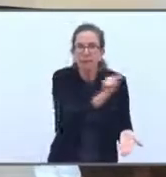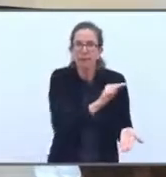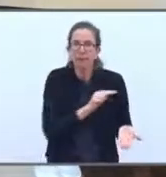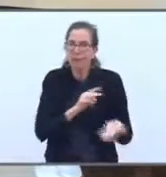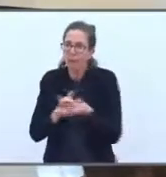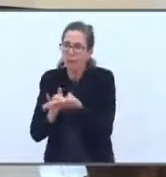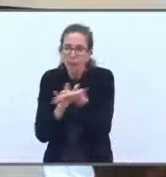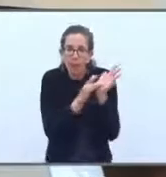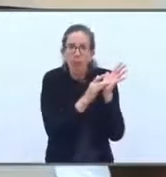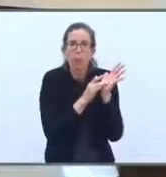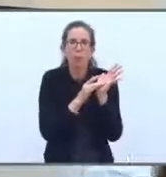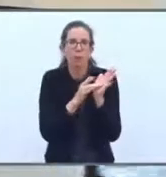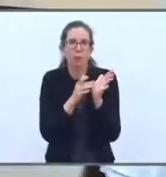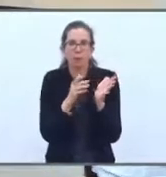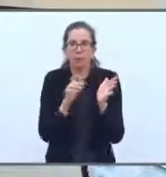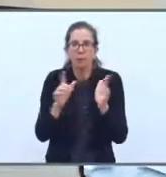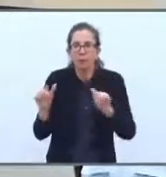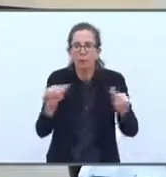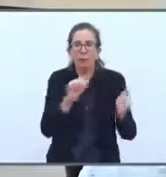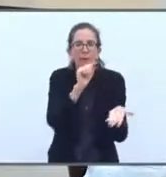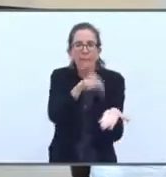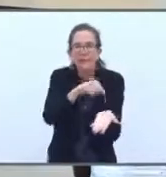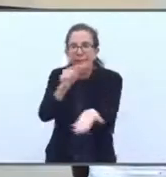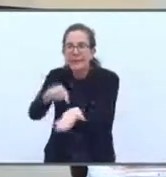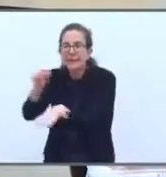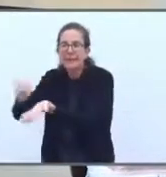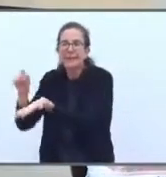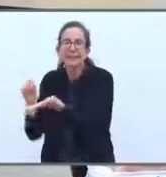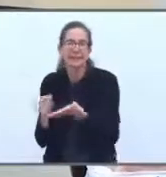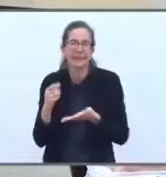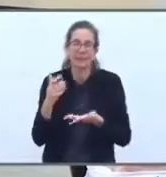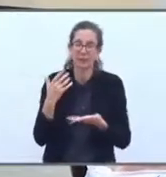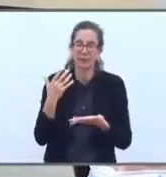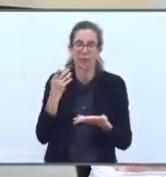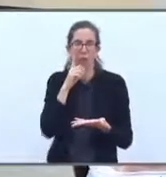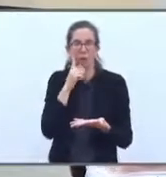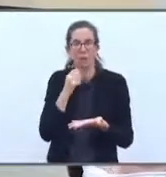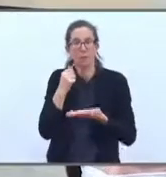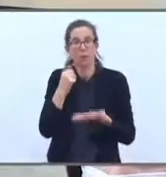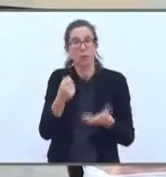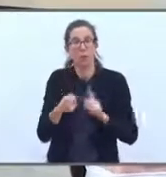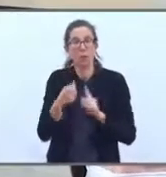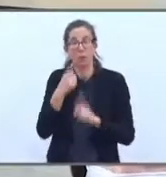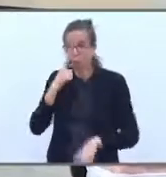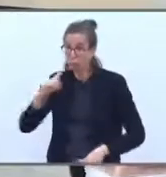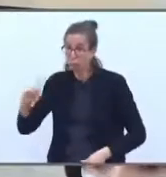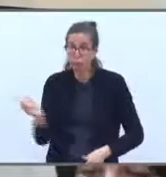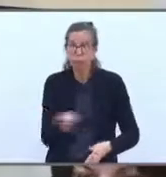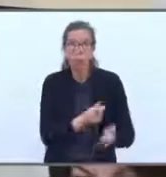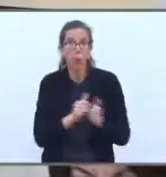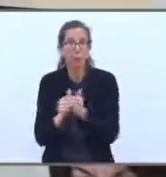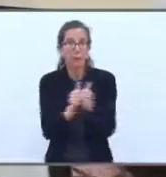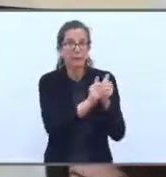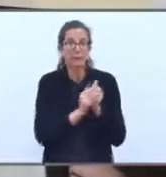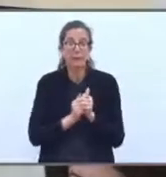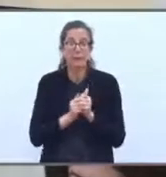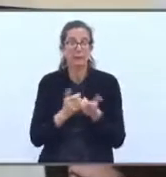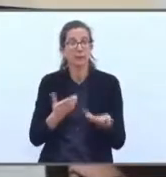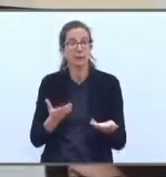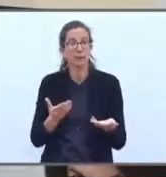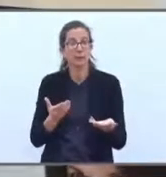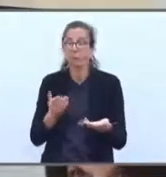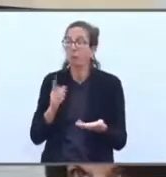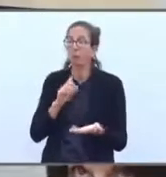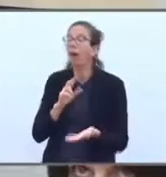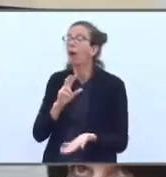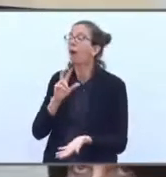patrimoine, il est celui de la collectivité, il n'est pas celui des délégataires. Et nous devons terminer ce contrat de manière à ce que ce patrimoine soit rendu dans